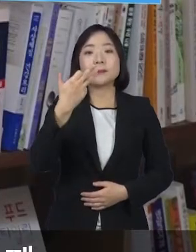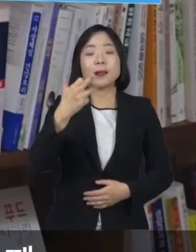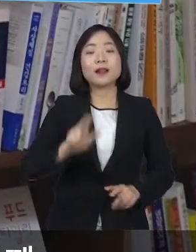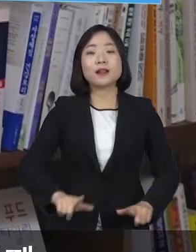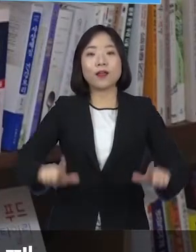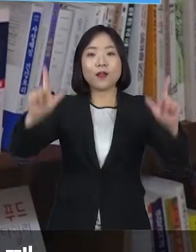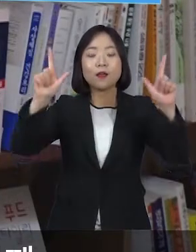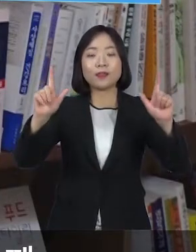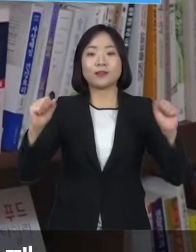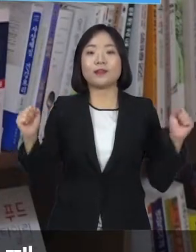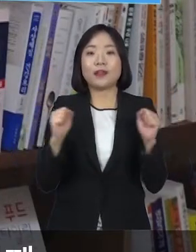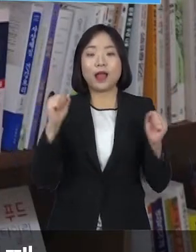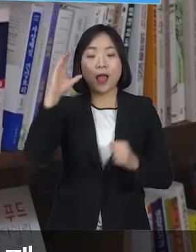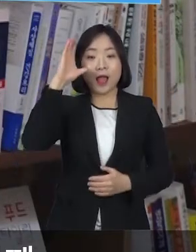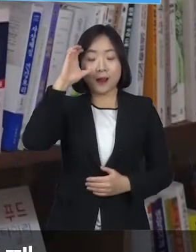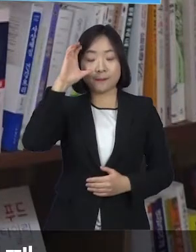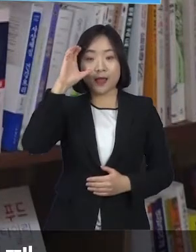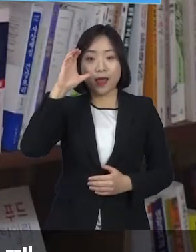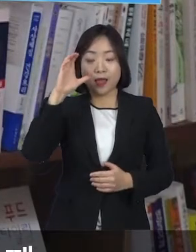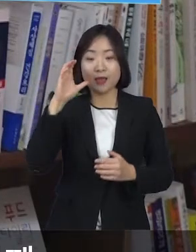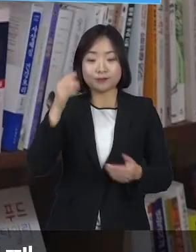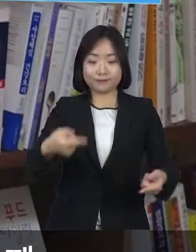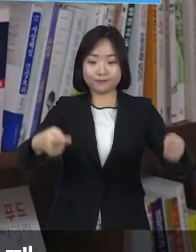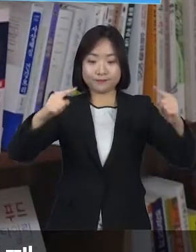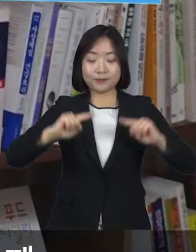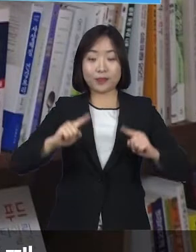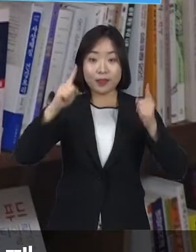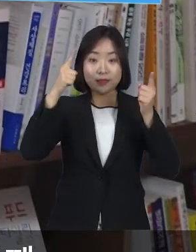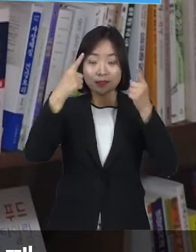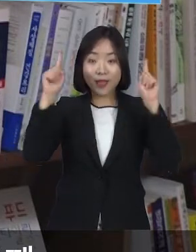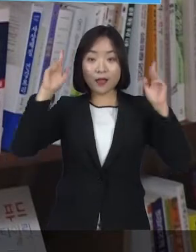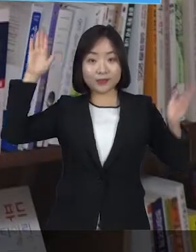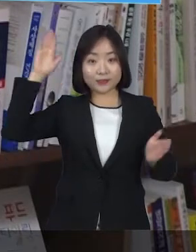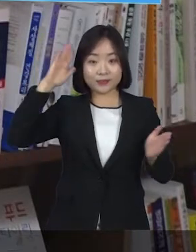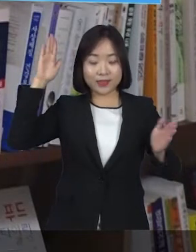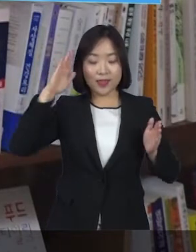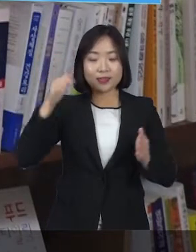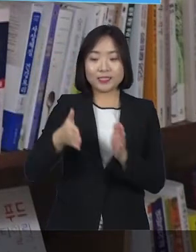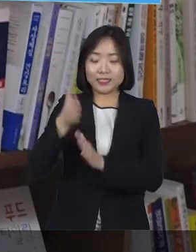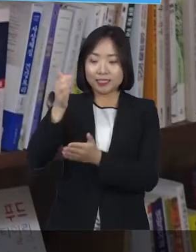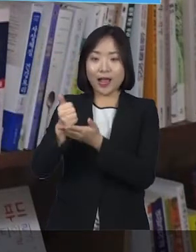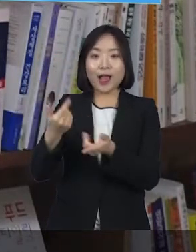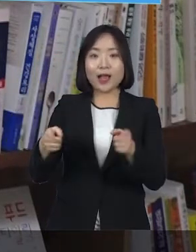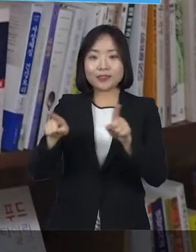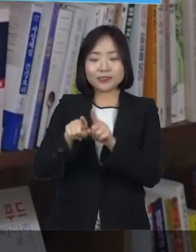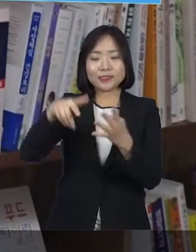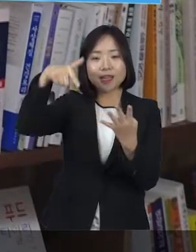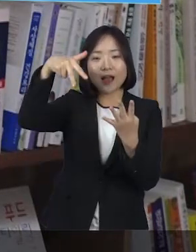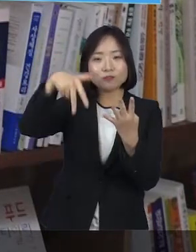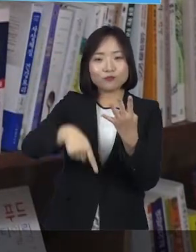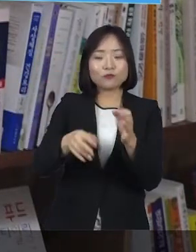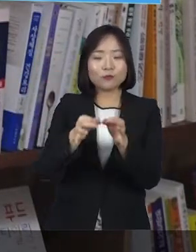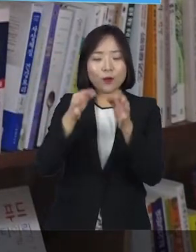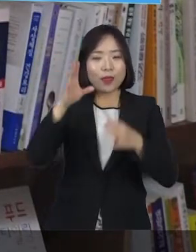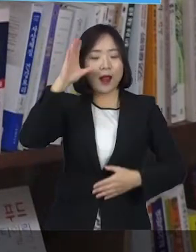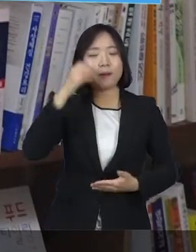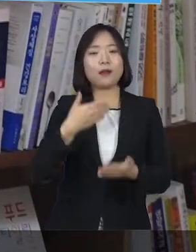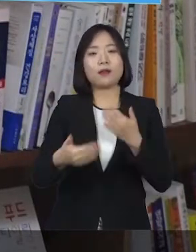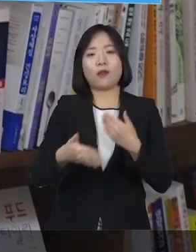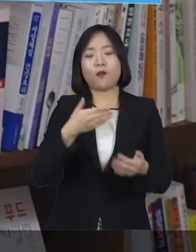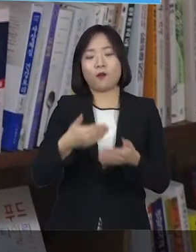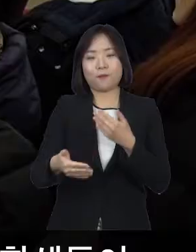2018년 동계 아르바이트에 참여한 대학생들이 구본영 천안시장과 함께 4주간 아르바이트 경험을 나누는 시간을 가졌습니다.